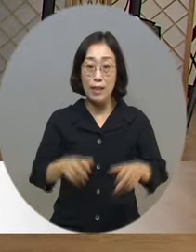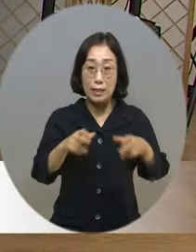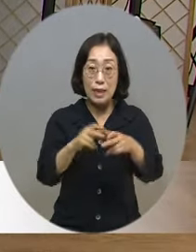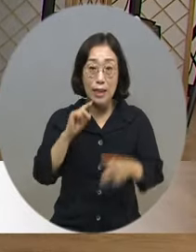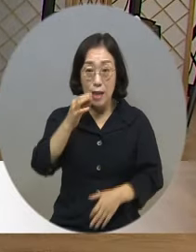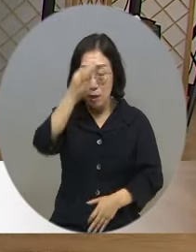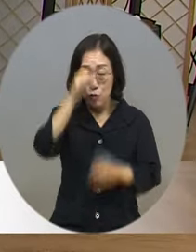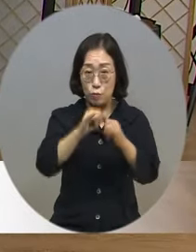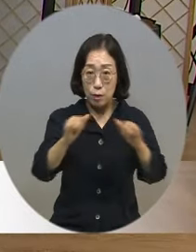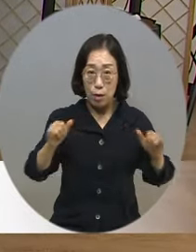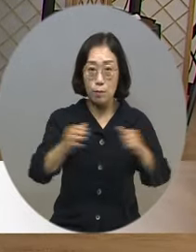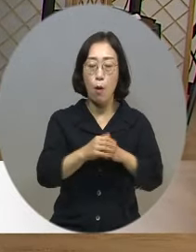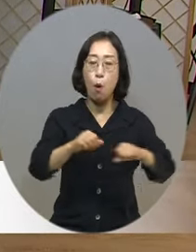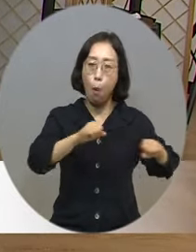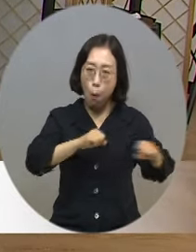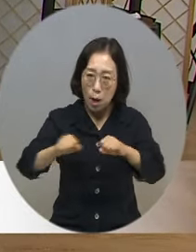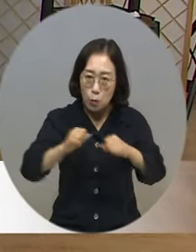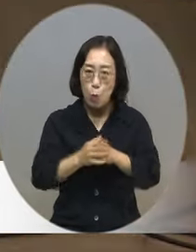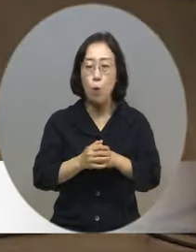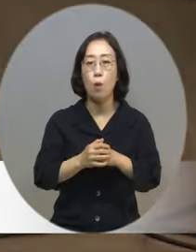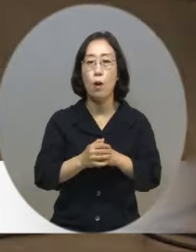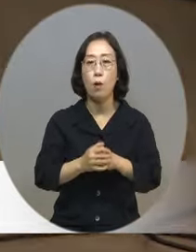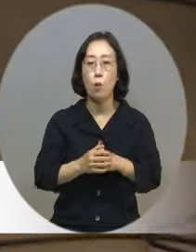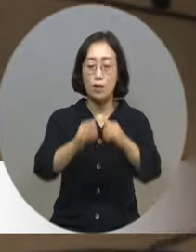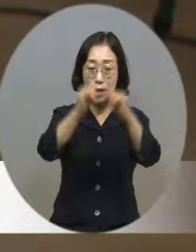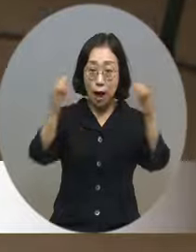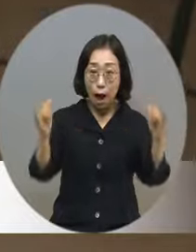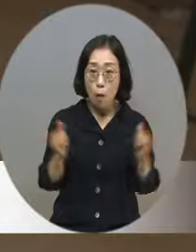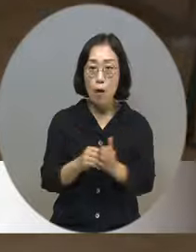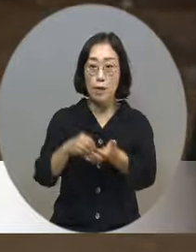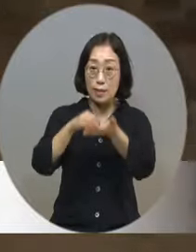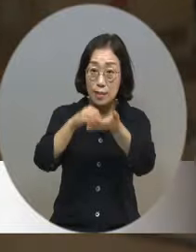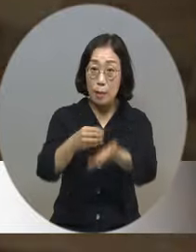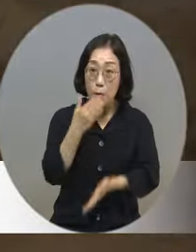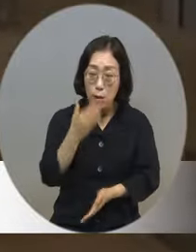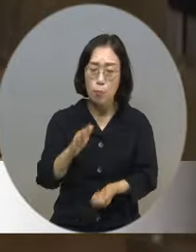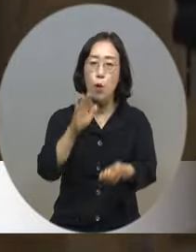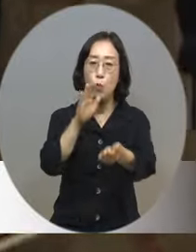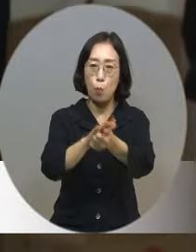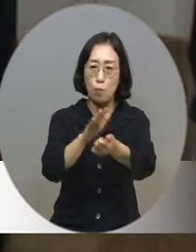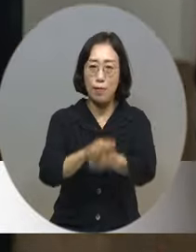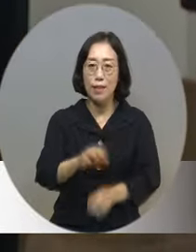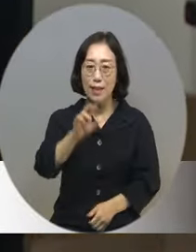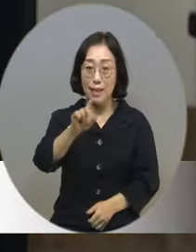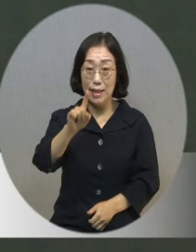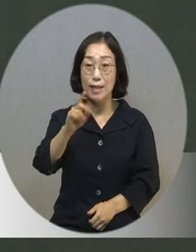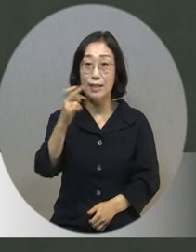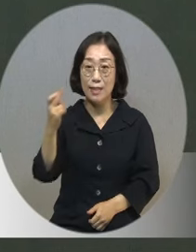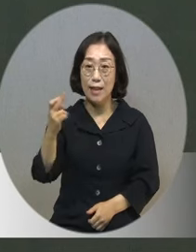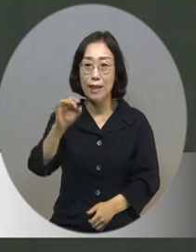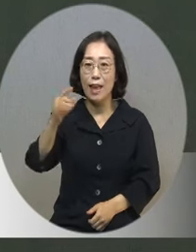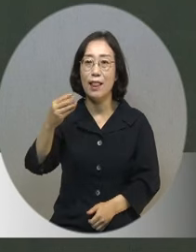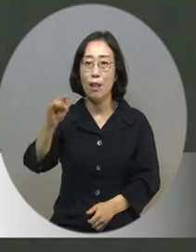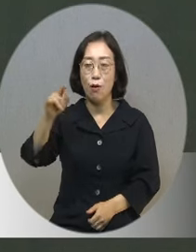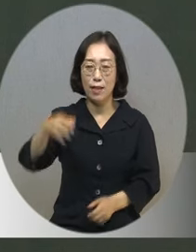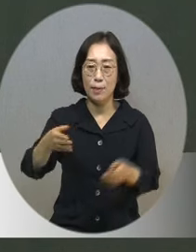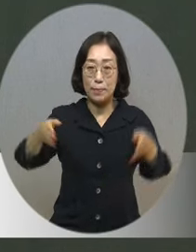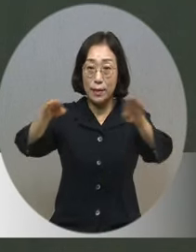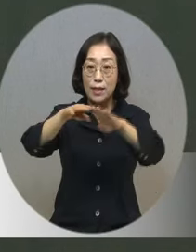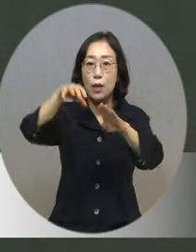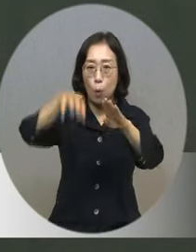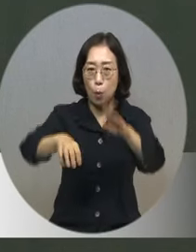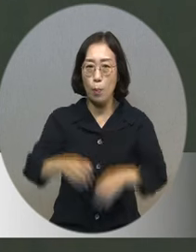창작 활동을 뽐내며 사회 진출의 발판으로 삼는 올모 일산 갤러리입니다. 그림에 관심이